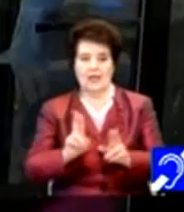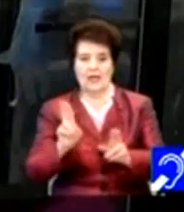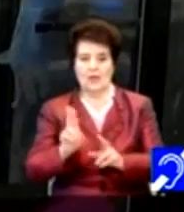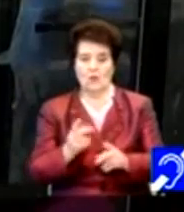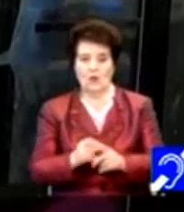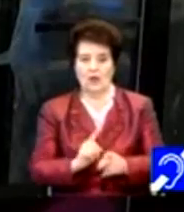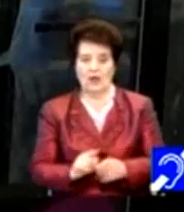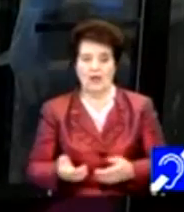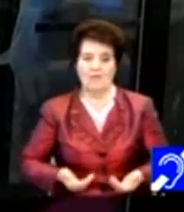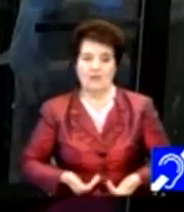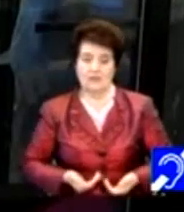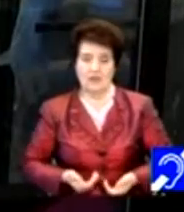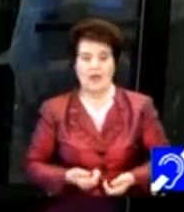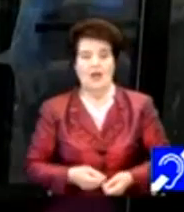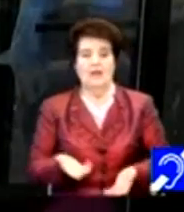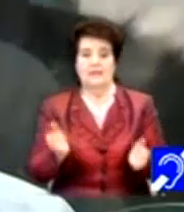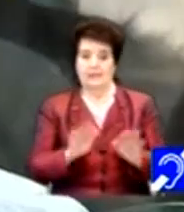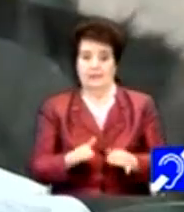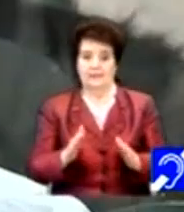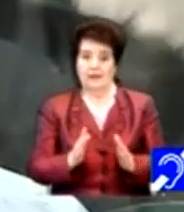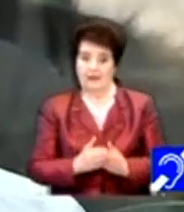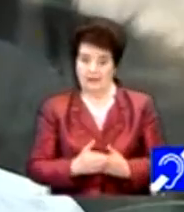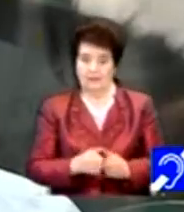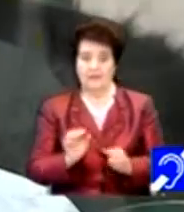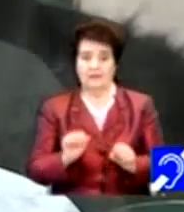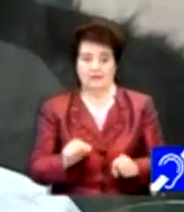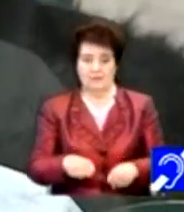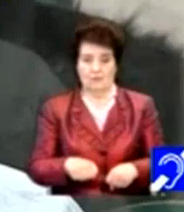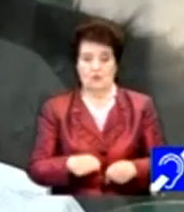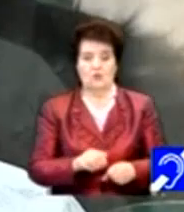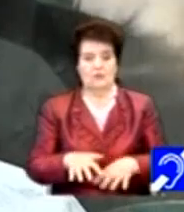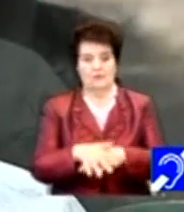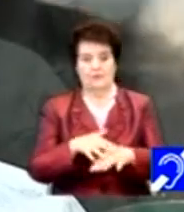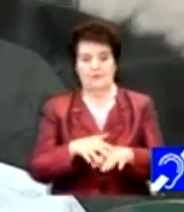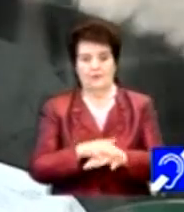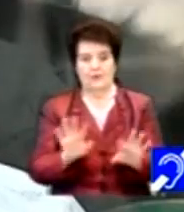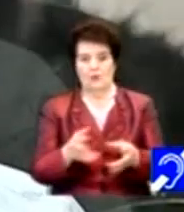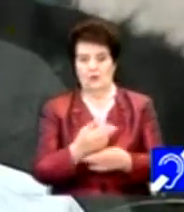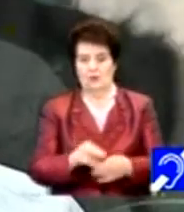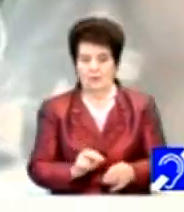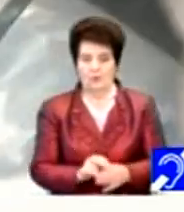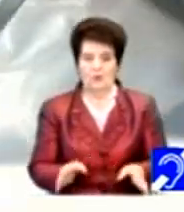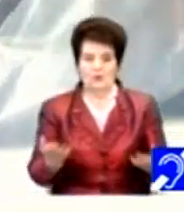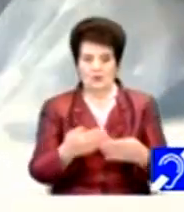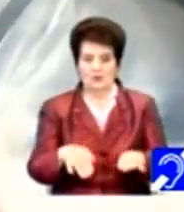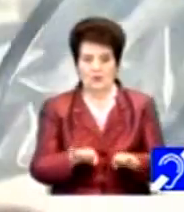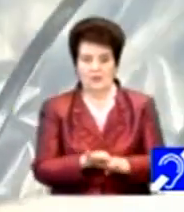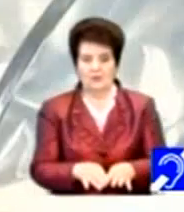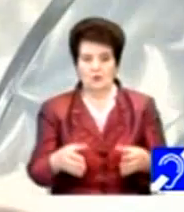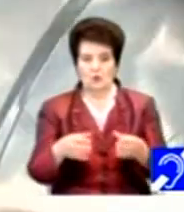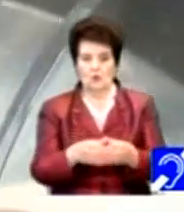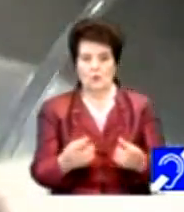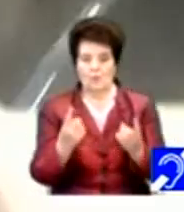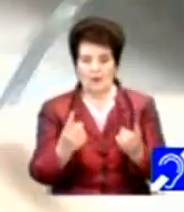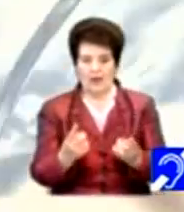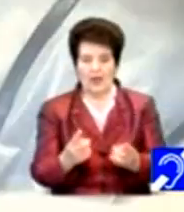care ne pot salva viața. Stați acasă și evitați pe cât mult posibil locurile aglomerate. Purtați mască în spațiile închise și în preajma grupurilor mari